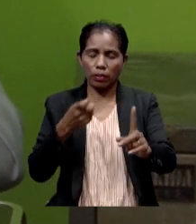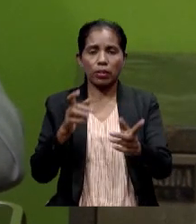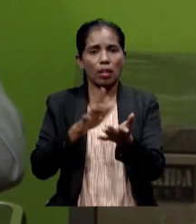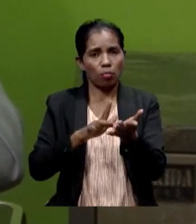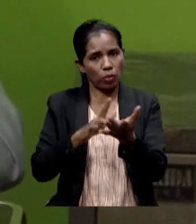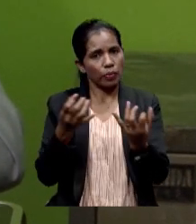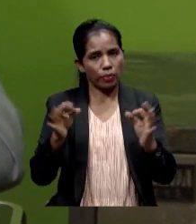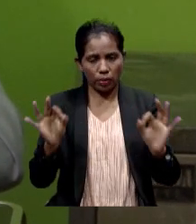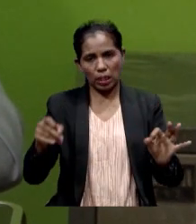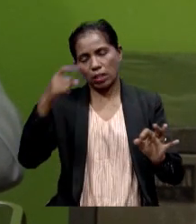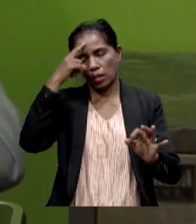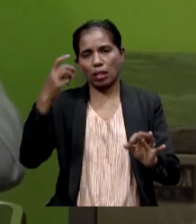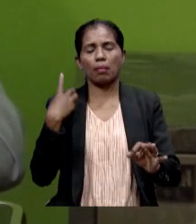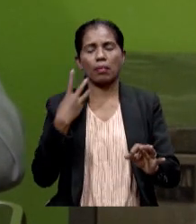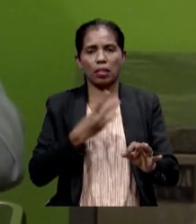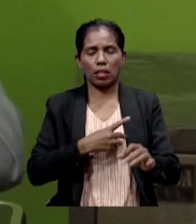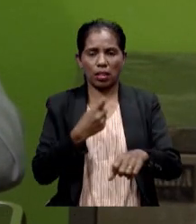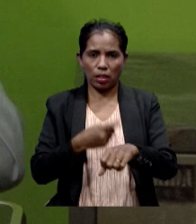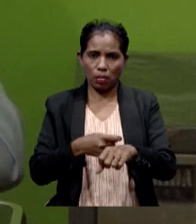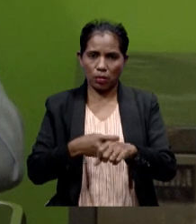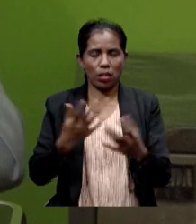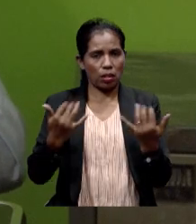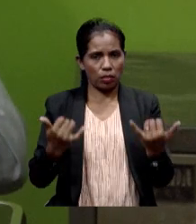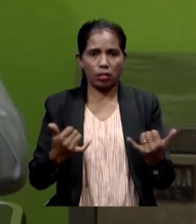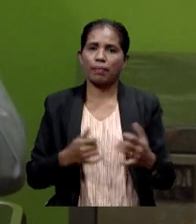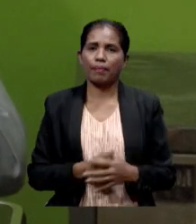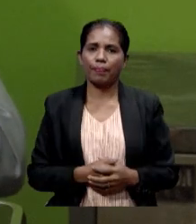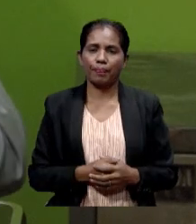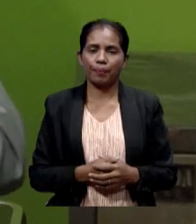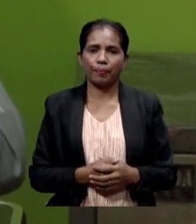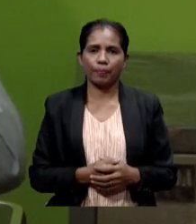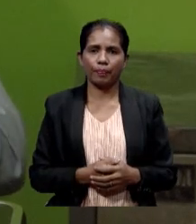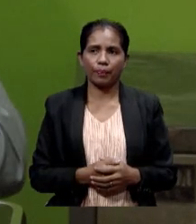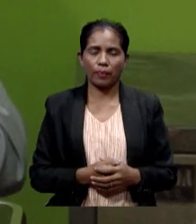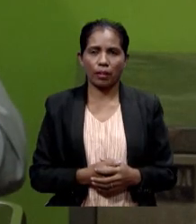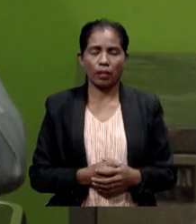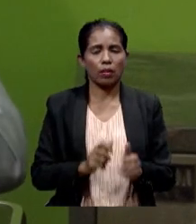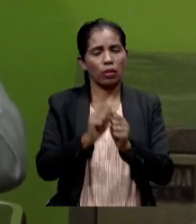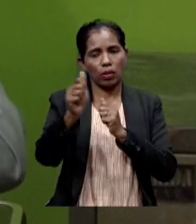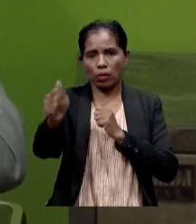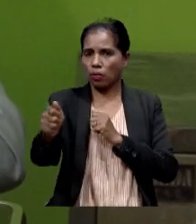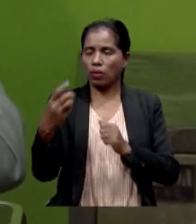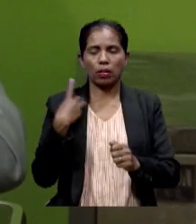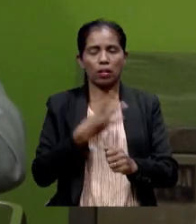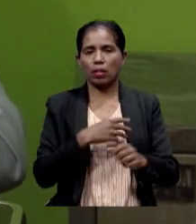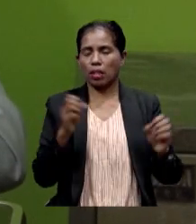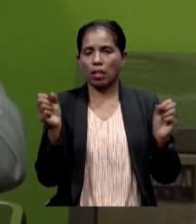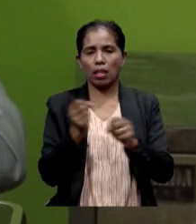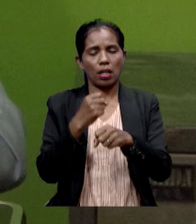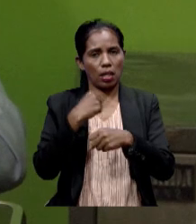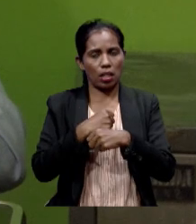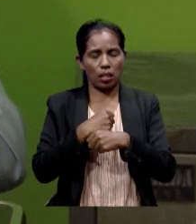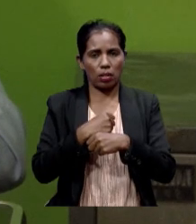tambah ita nya situasang nebe maka dog ita lah iha fabrik ita